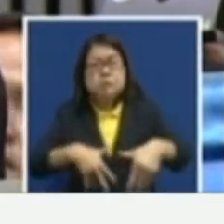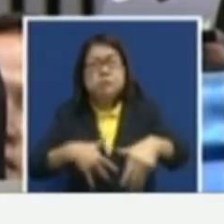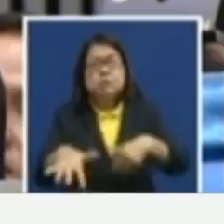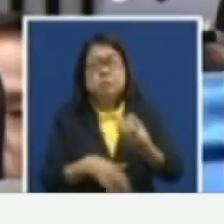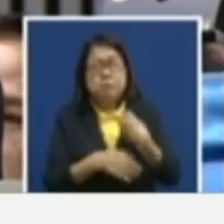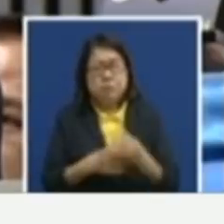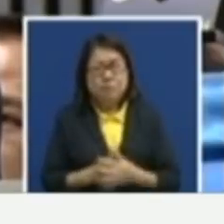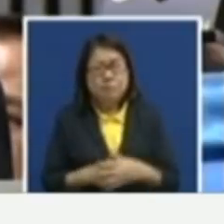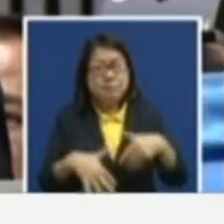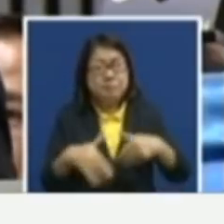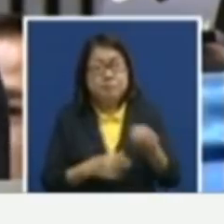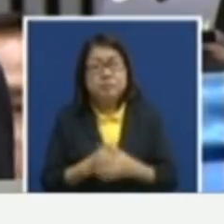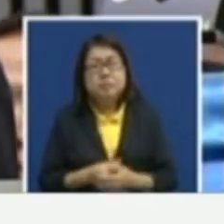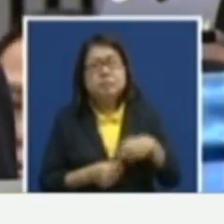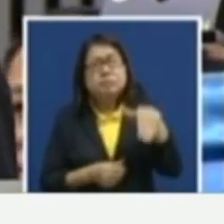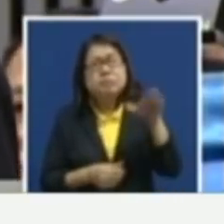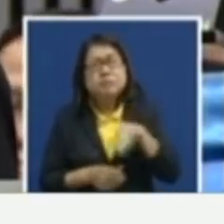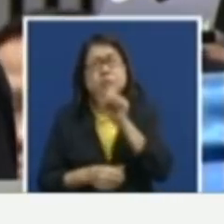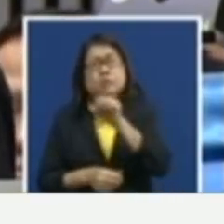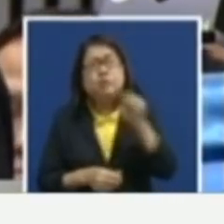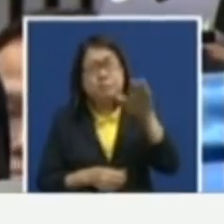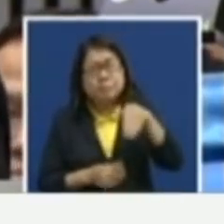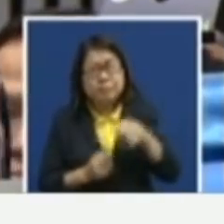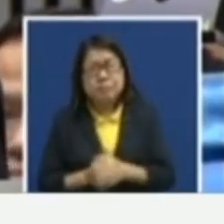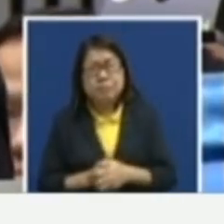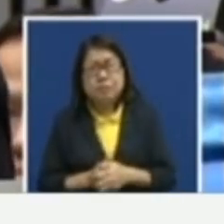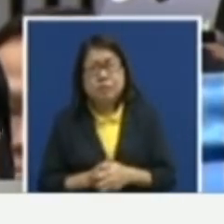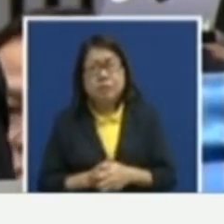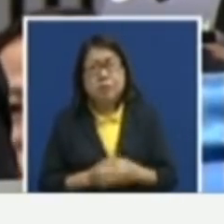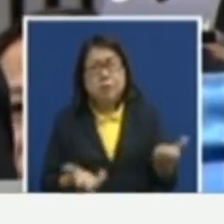าผู้แทน